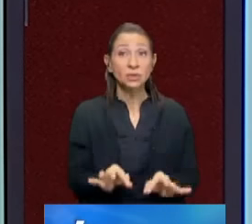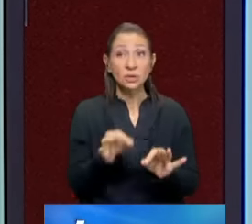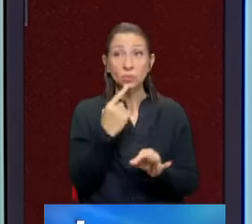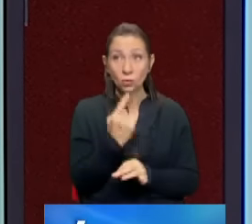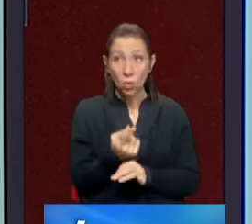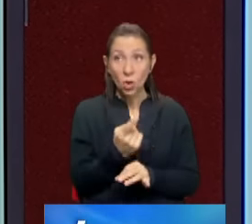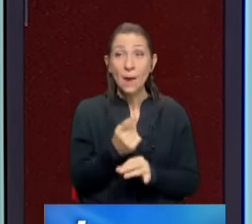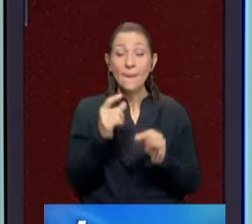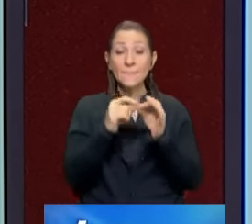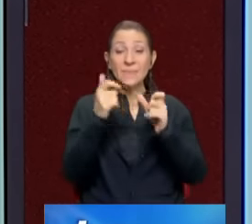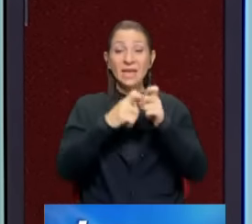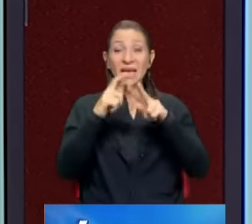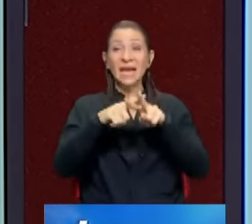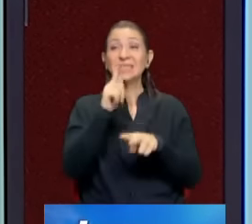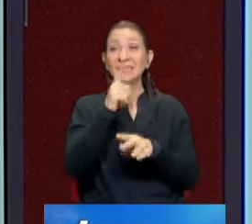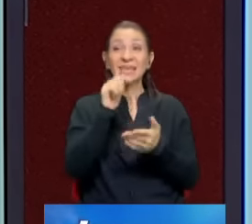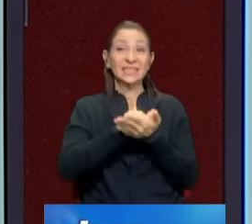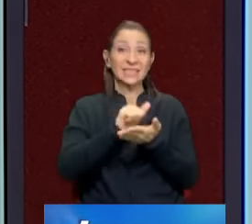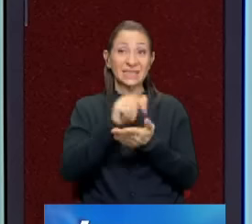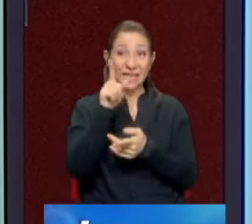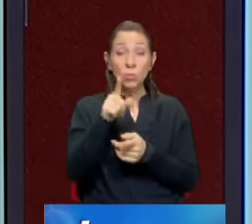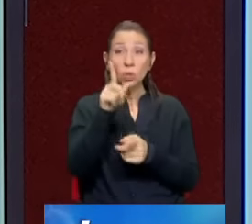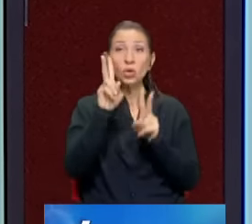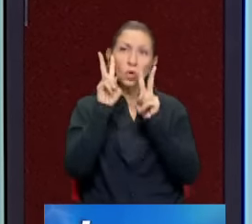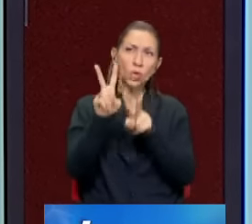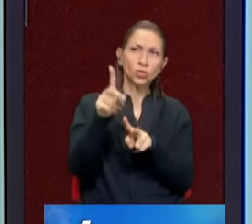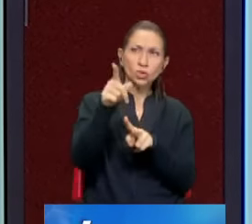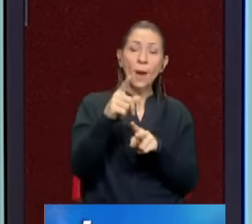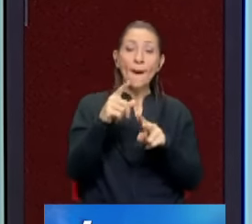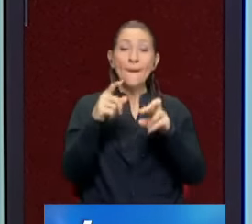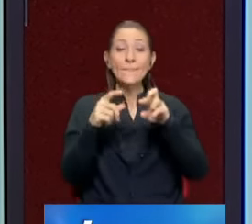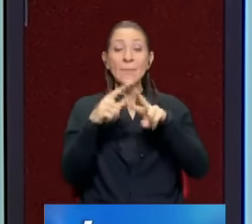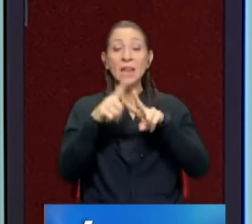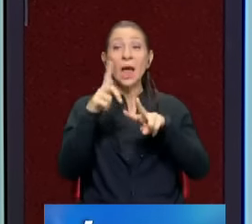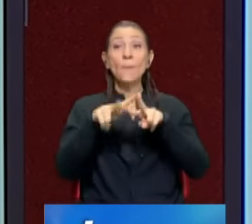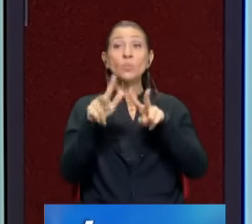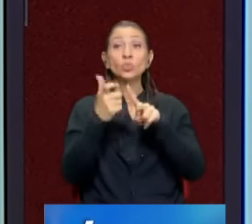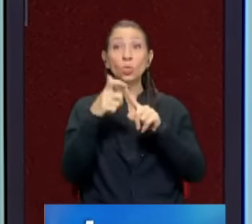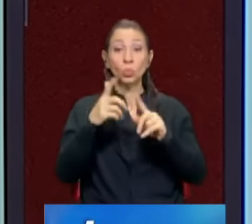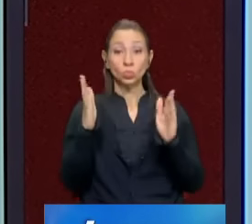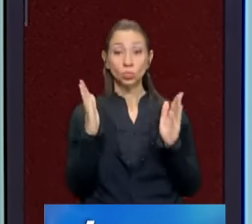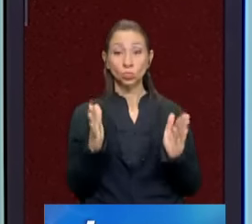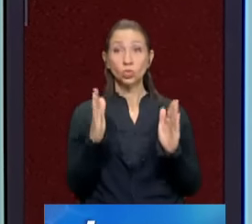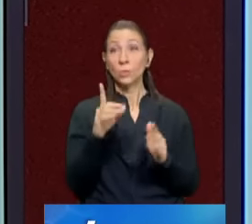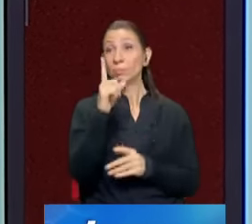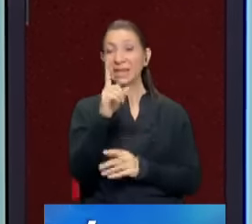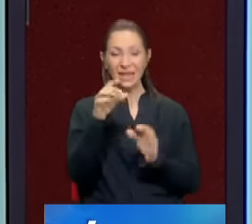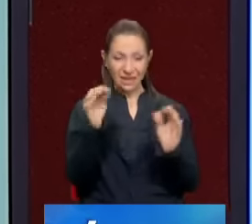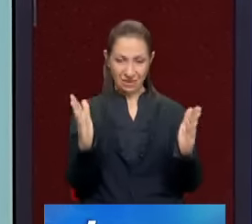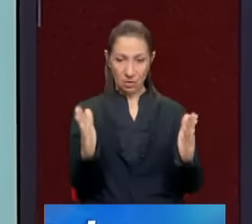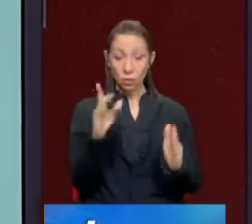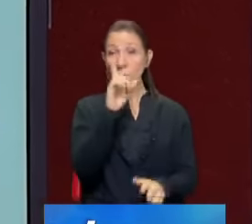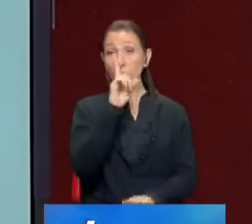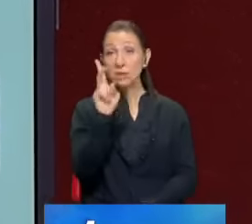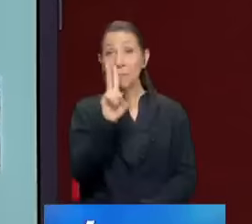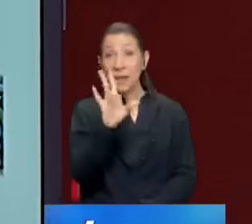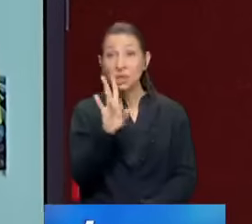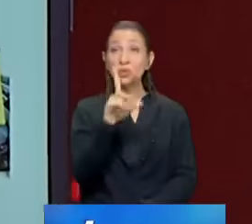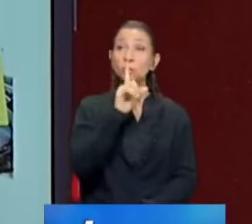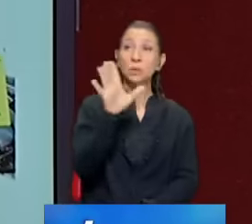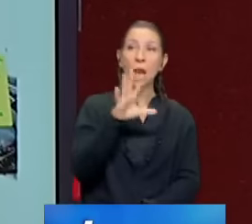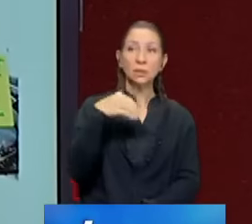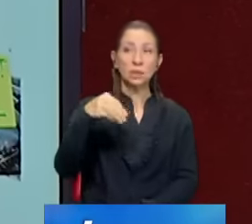diyor Biga'nın sesi gazetesi. Burada görüyoruz, palamut boyutuna göre tanesi 125 liradan 150 liradan